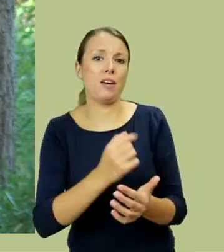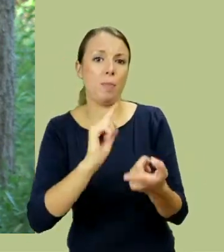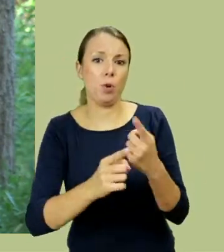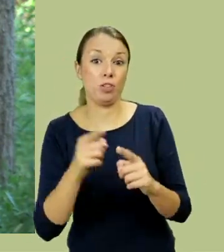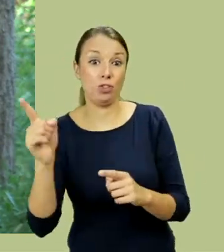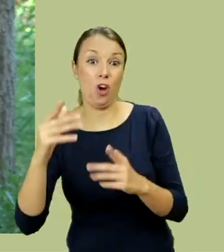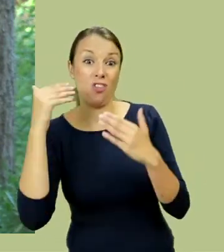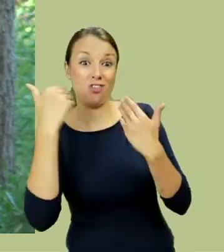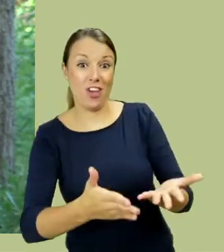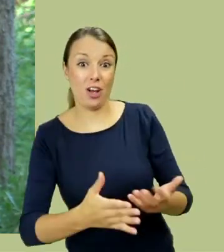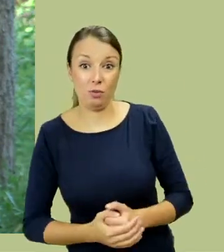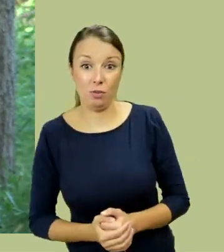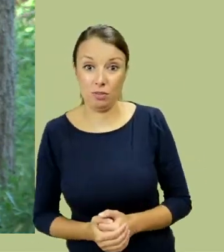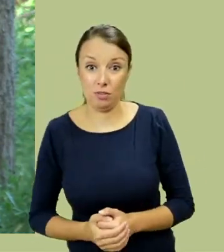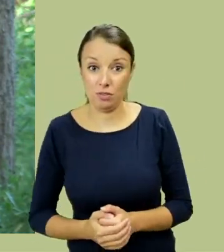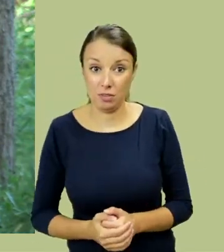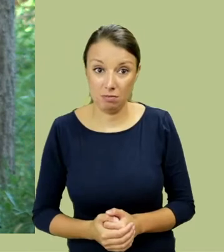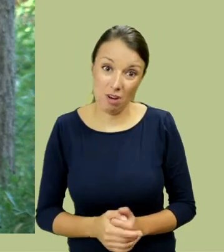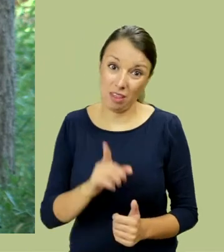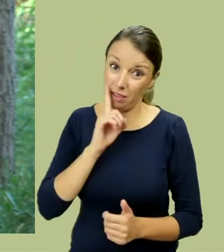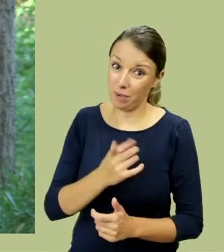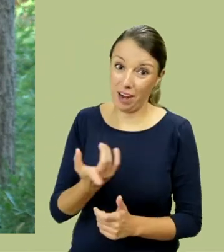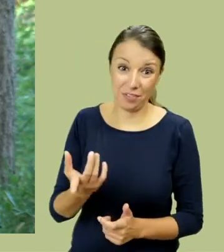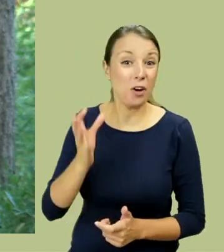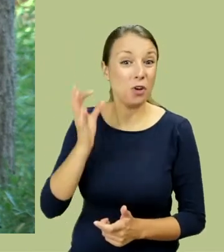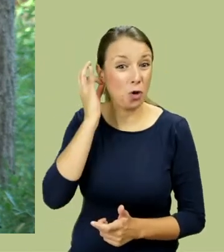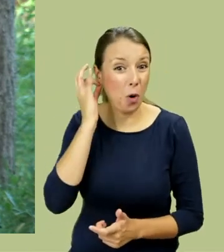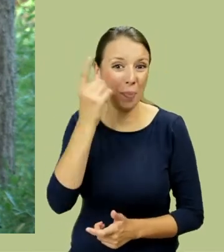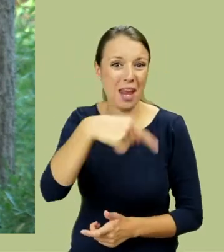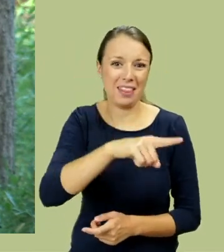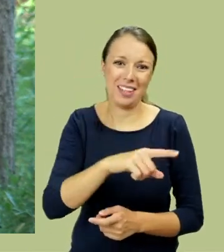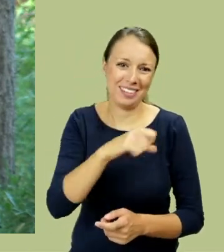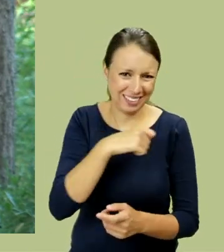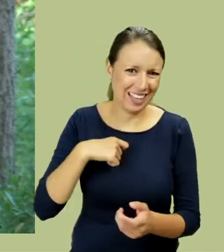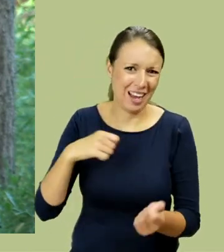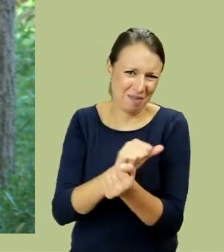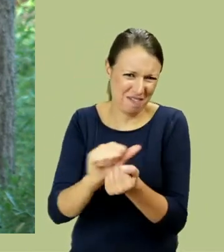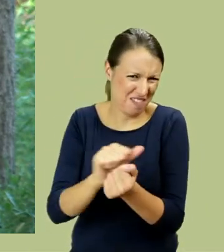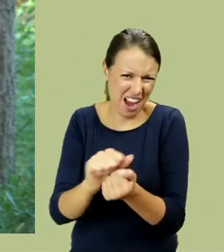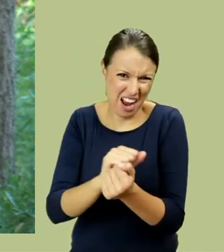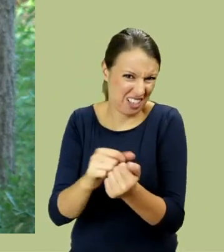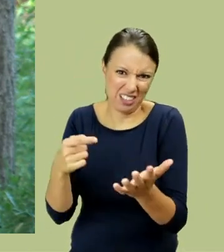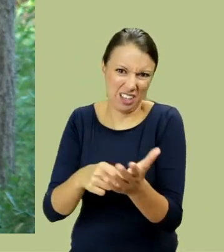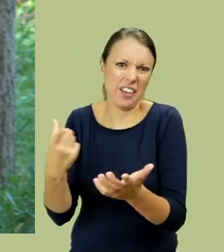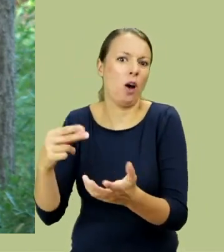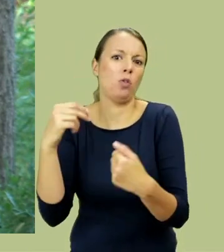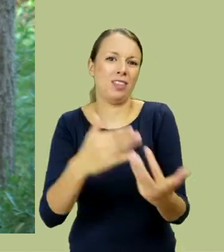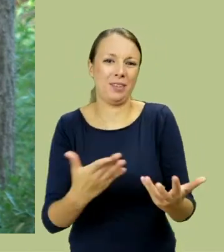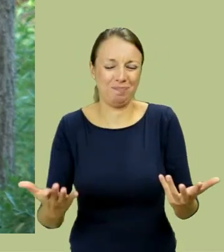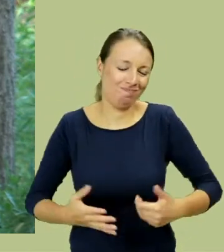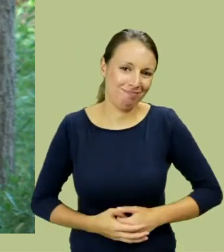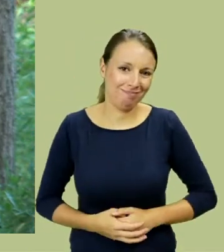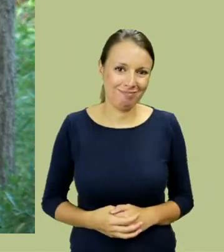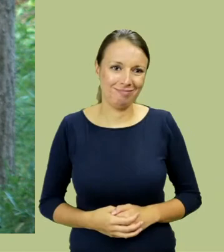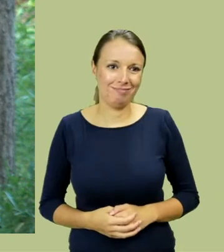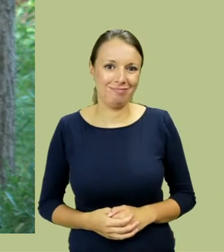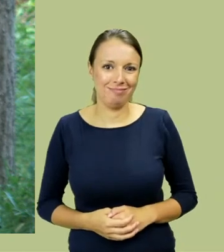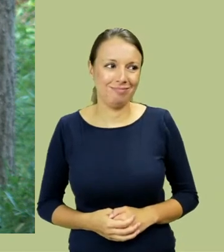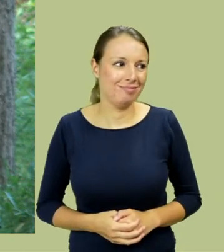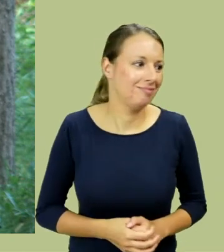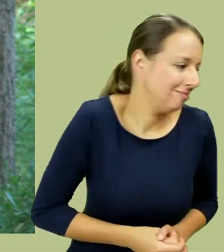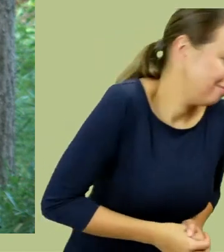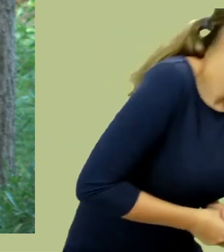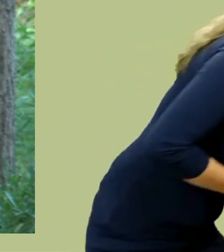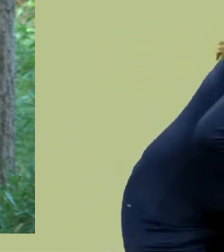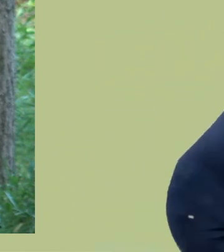jednak przecież kobiety sobie to same wywalczyły. Aleksandra, już Piłsudska, bo